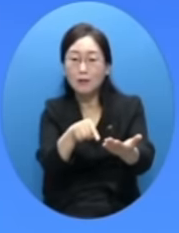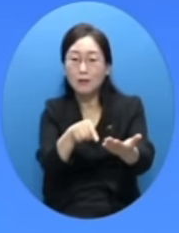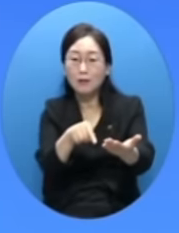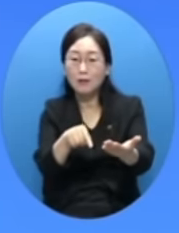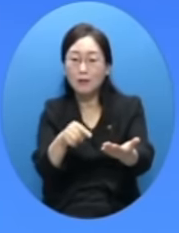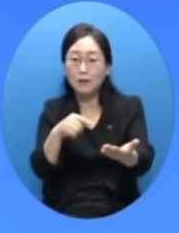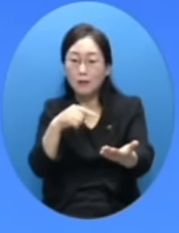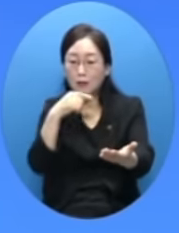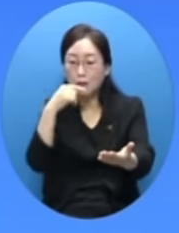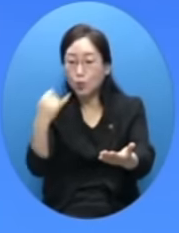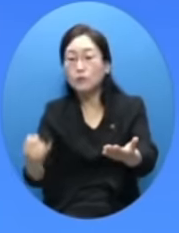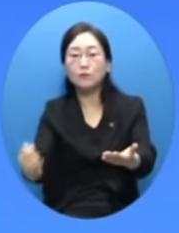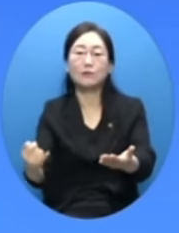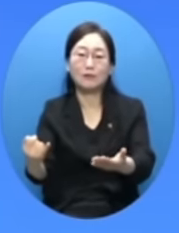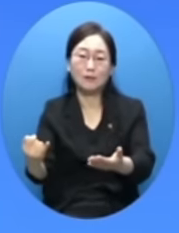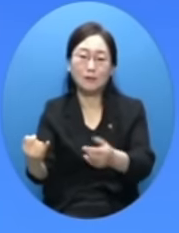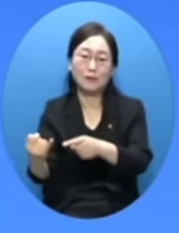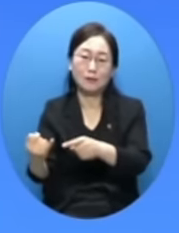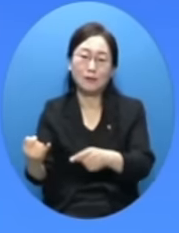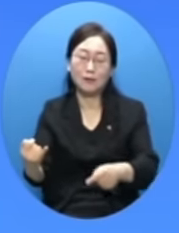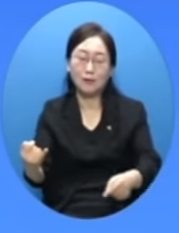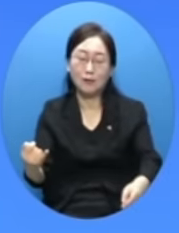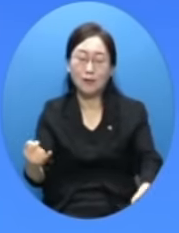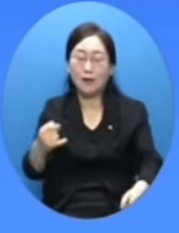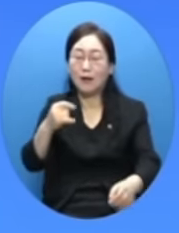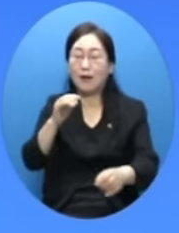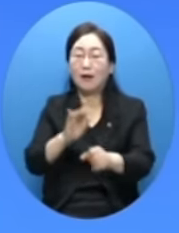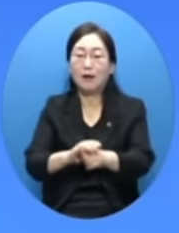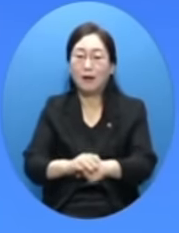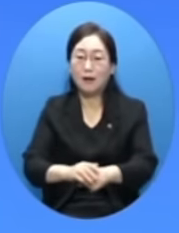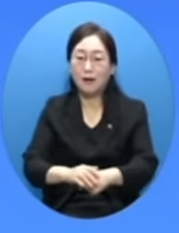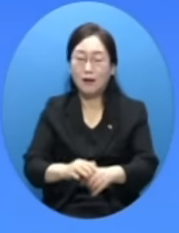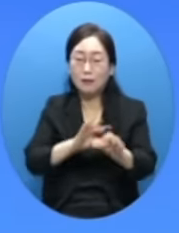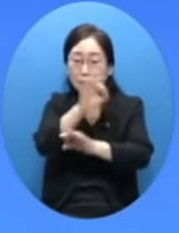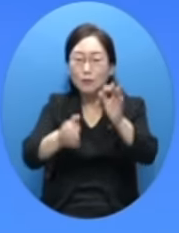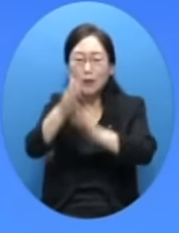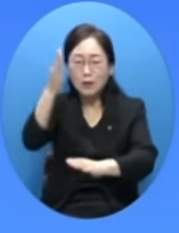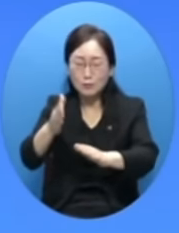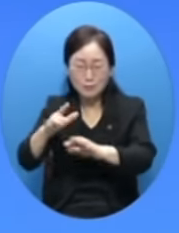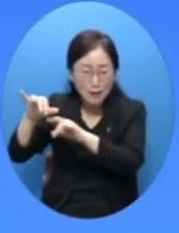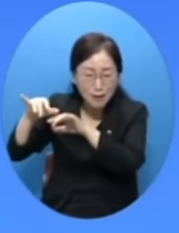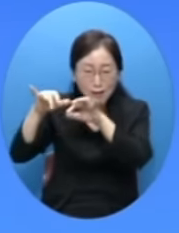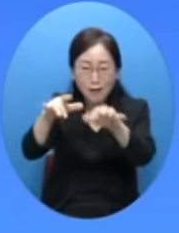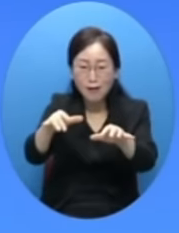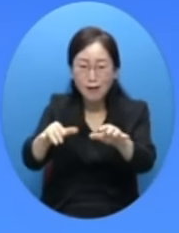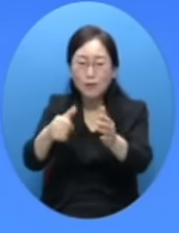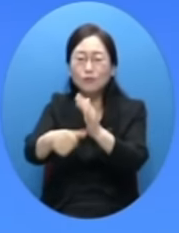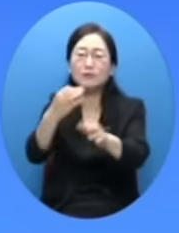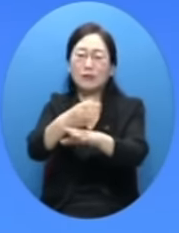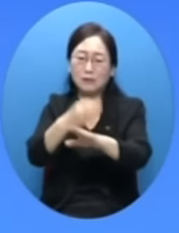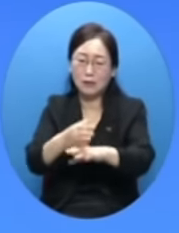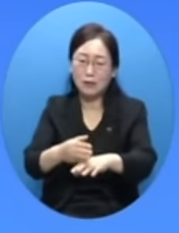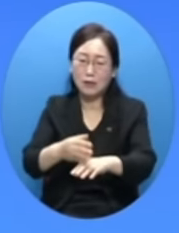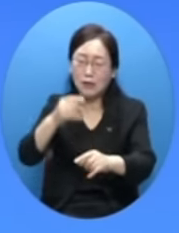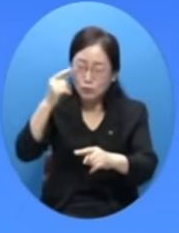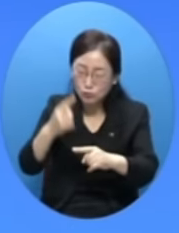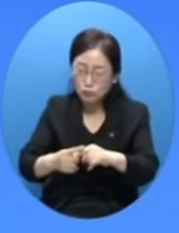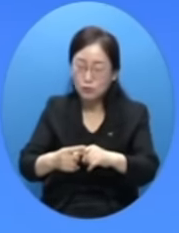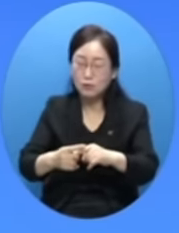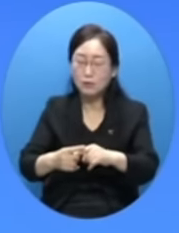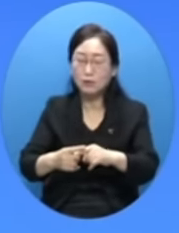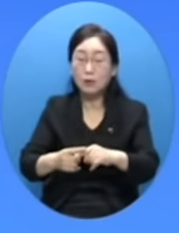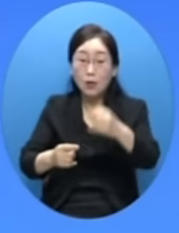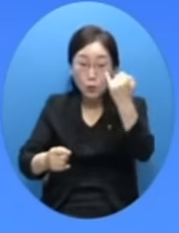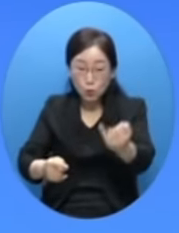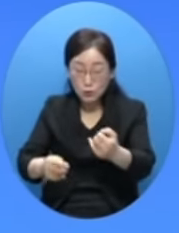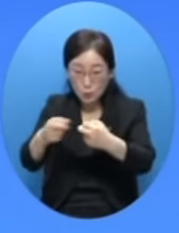자기 여동생인 거예요. 하필은 또 그날따라 다 그 3분 백화점으로 몰려갔는지 그래갖고 동생이 있는